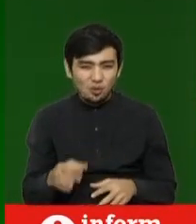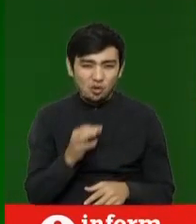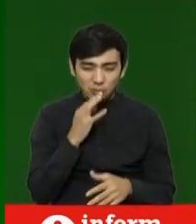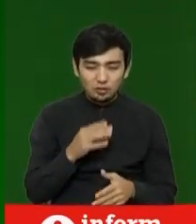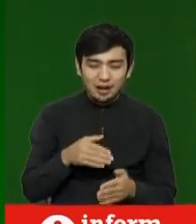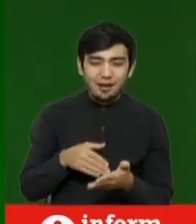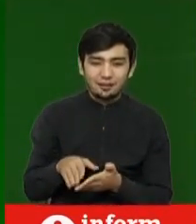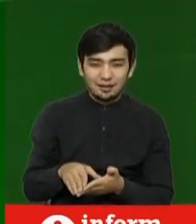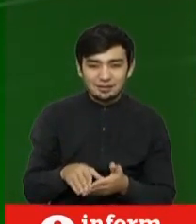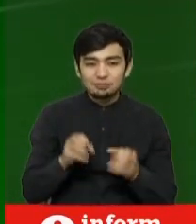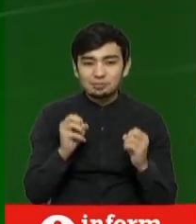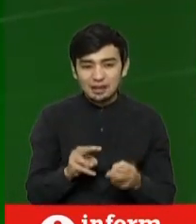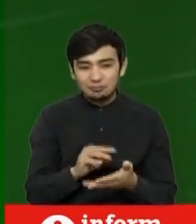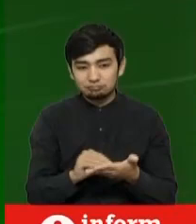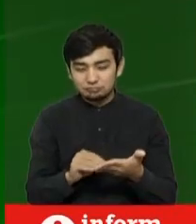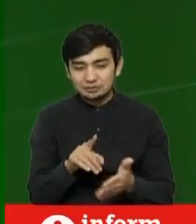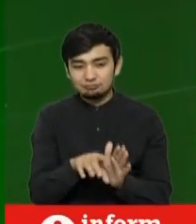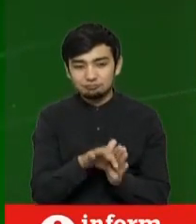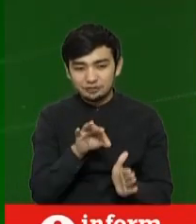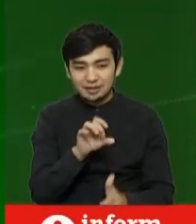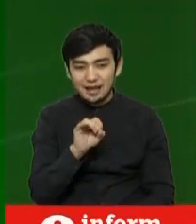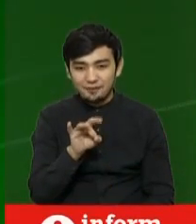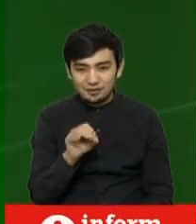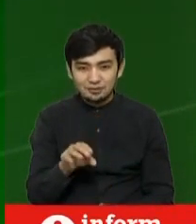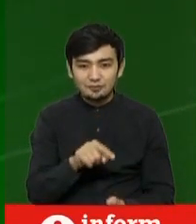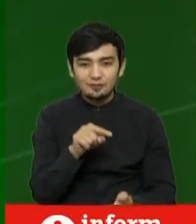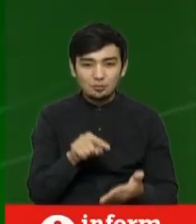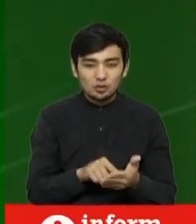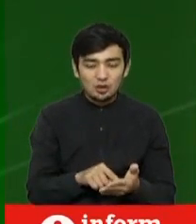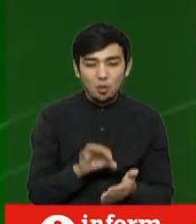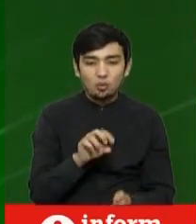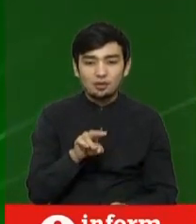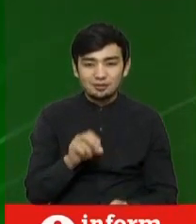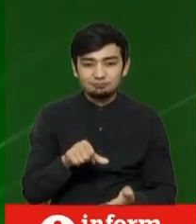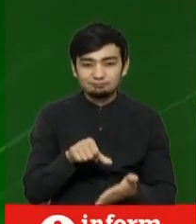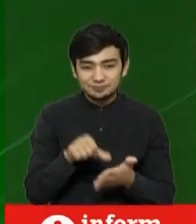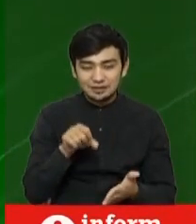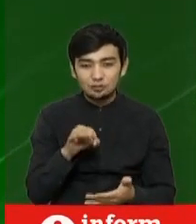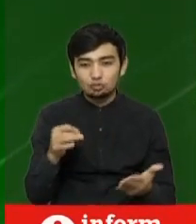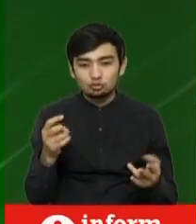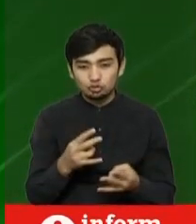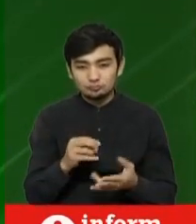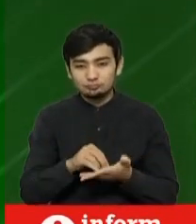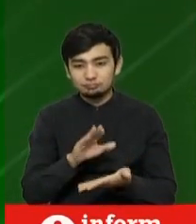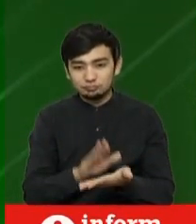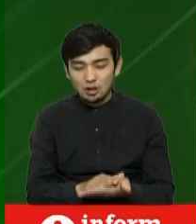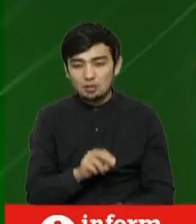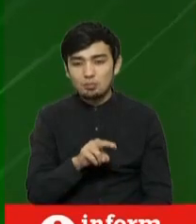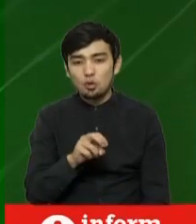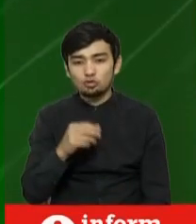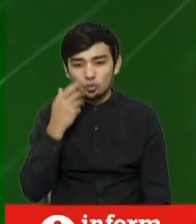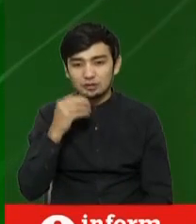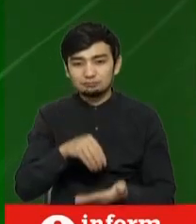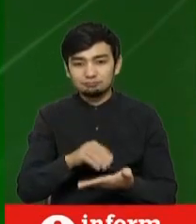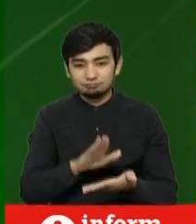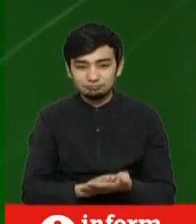шығады. Міне дәл осы сервисті таңдап, онлайн сұрау батырмасын басасыз. Қажетті ақпаратты енгізіп, поштаңызды жазған соң